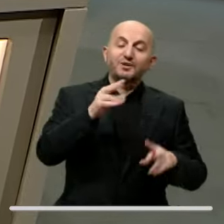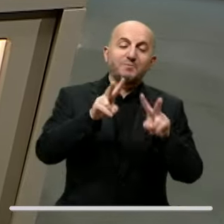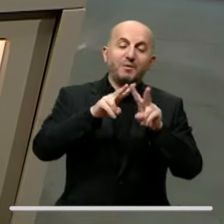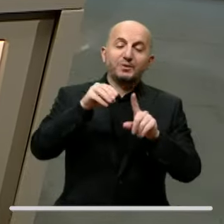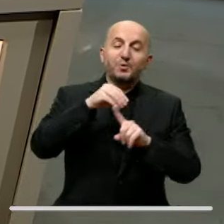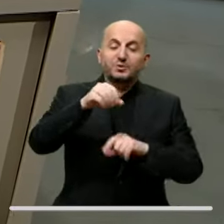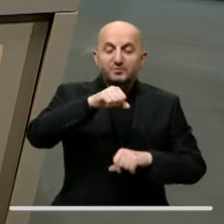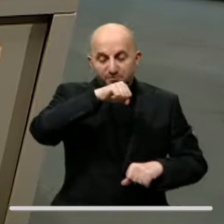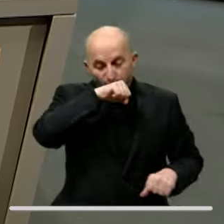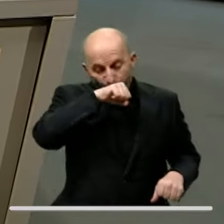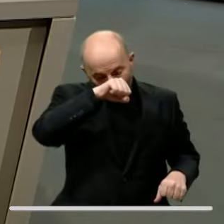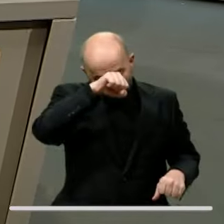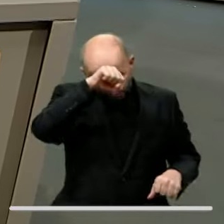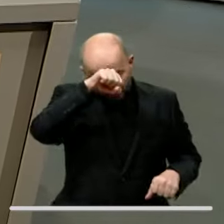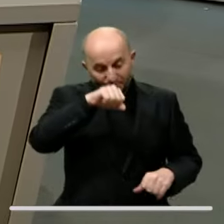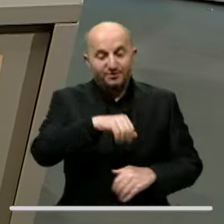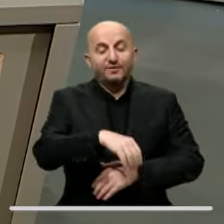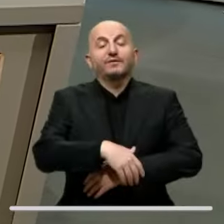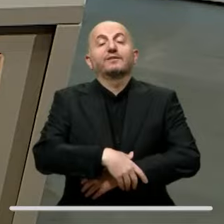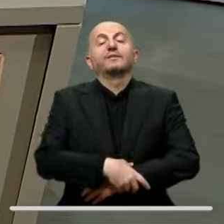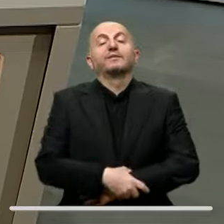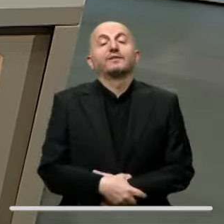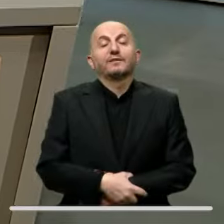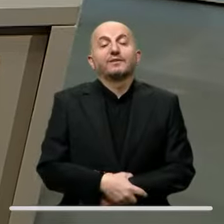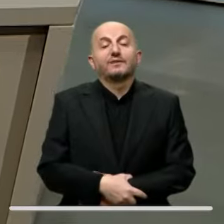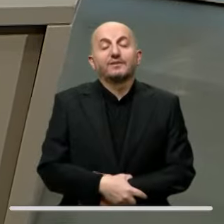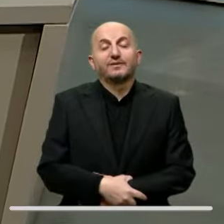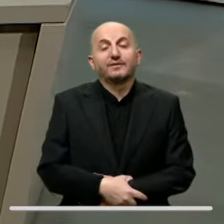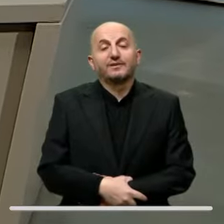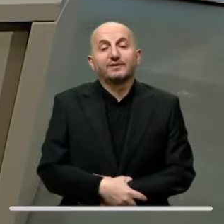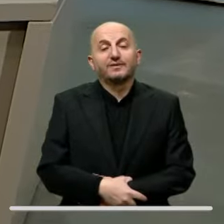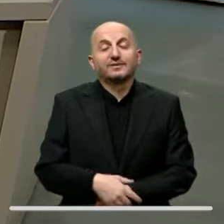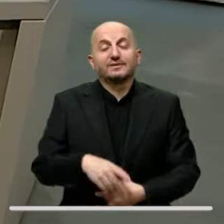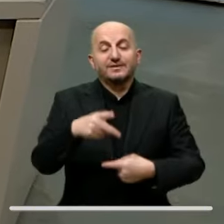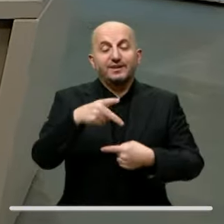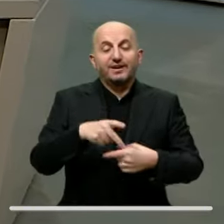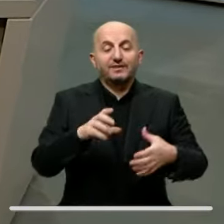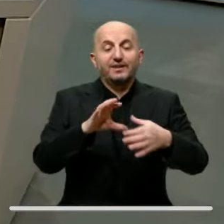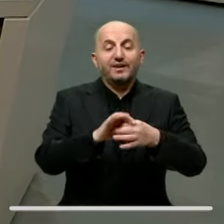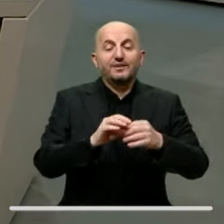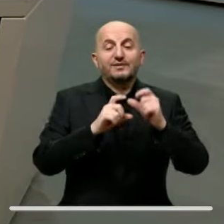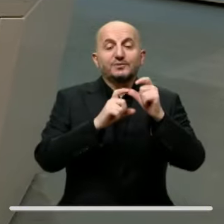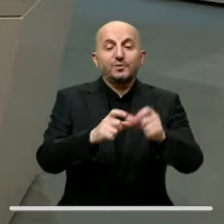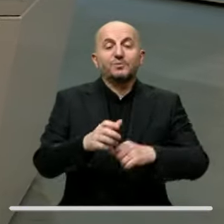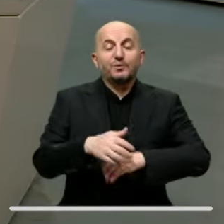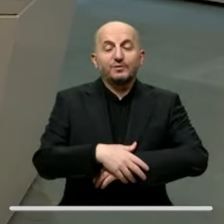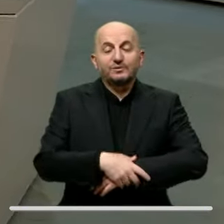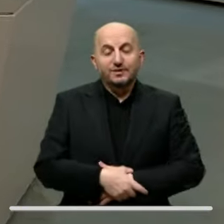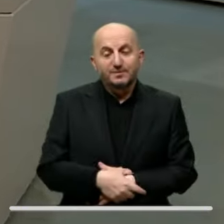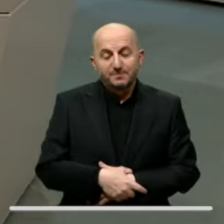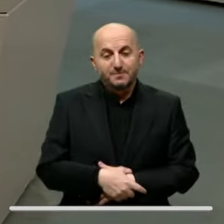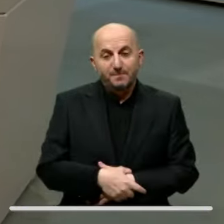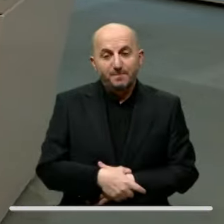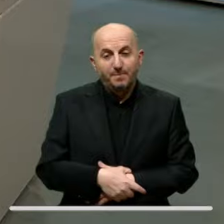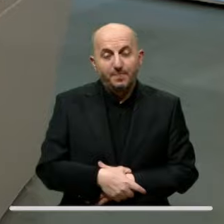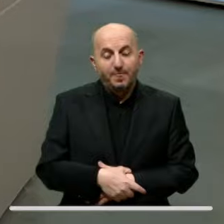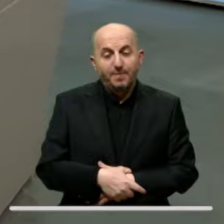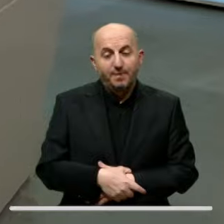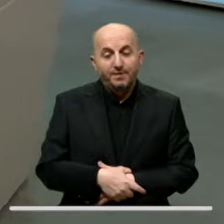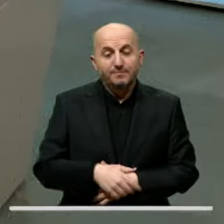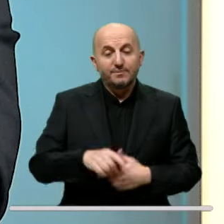ellerinden öpüyorum. Allah razı olsun. Sağ olun. Zekatla ilgili soru soracağım hocam. Buyurun.